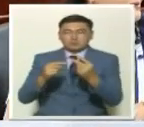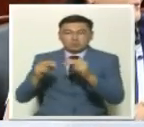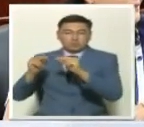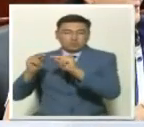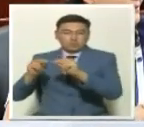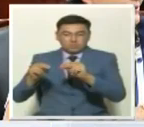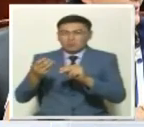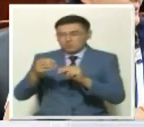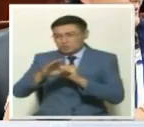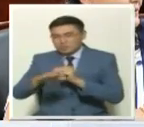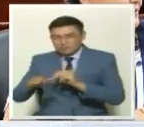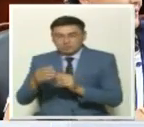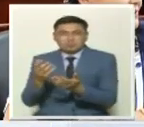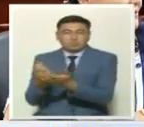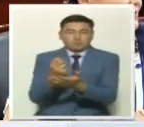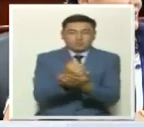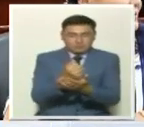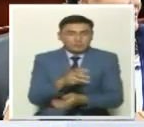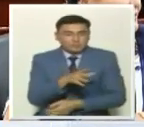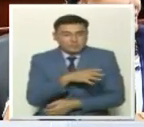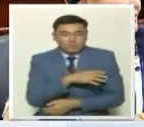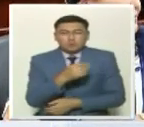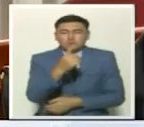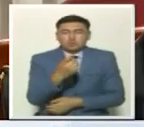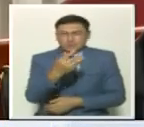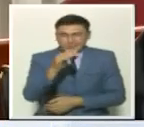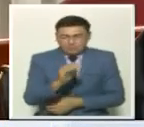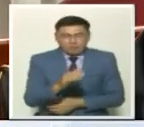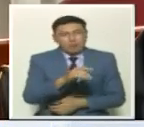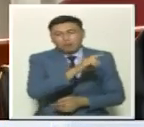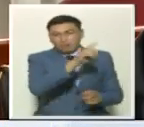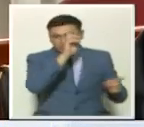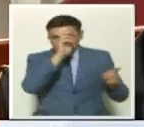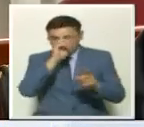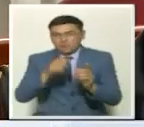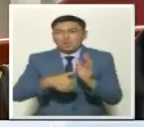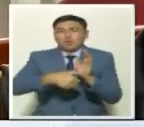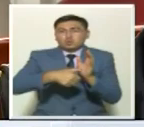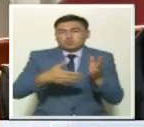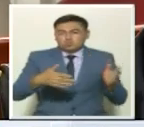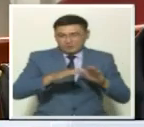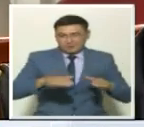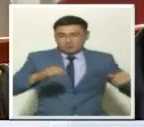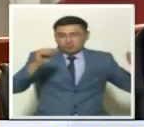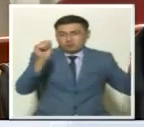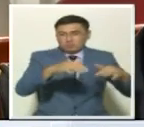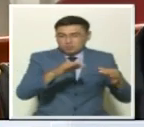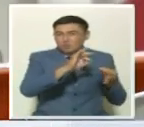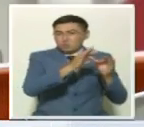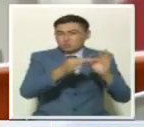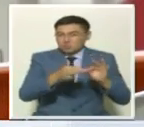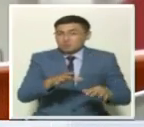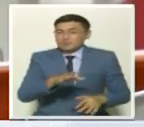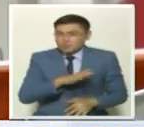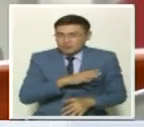63-ші халықаралық математикалық олимпиадасына әлемнің 104 мемлекетінен 600 оқушы қатысты. Аталған олимпиадада білім инновация